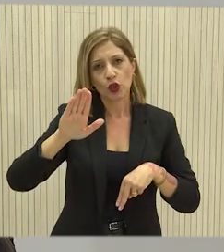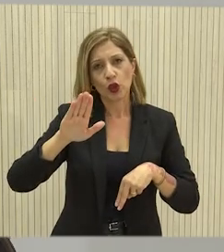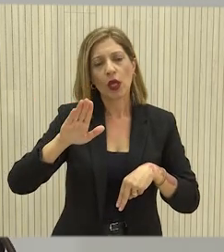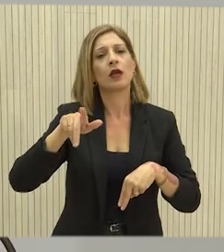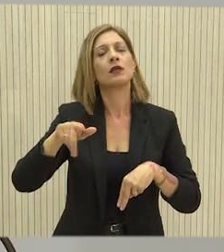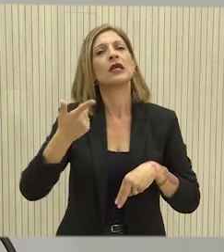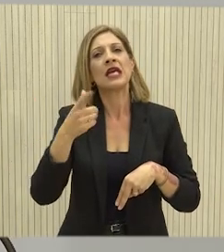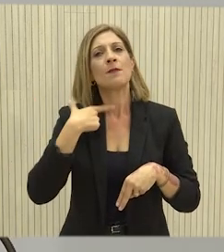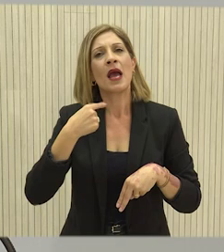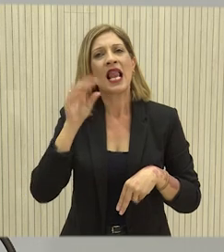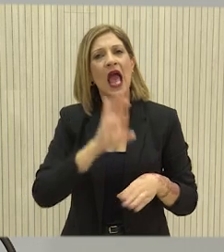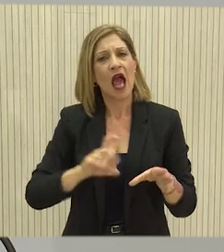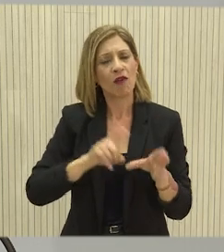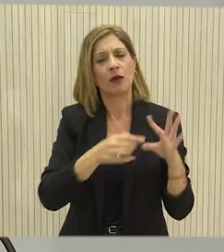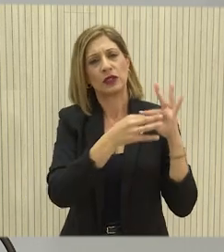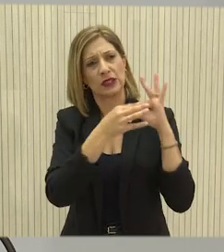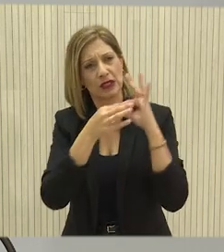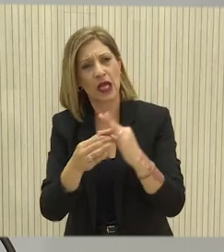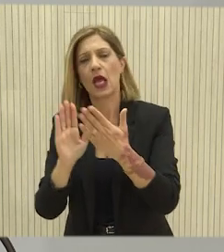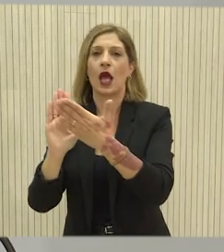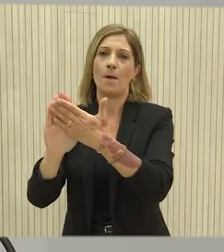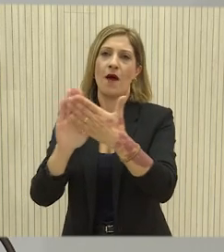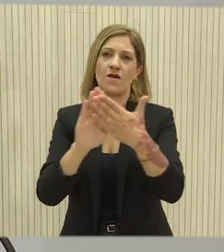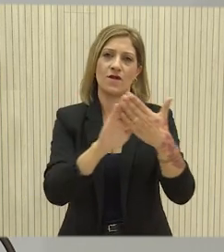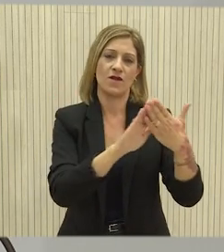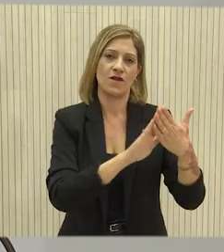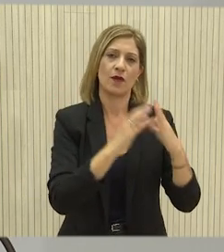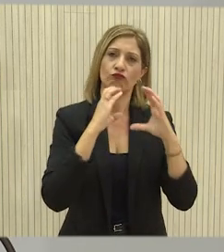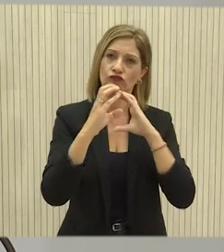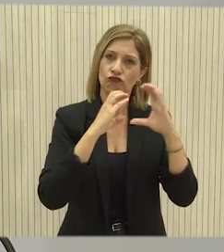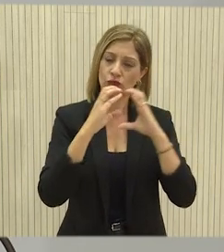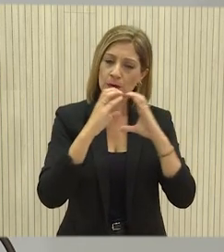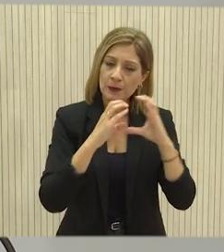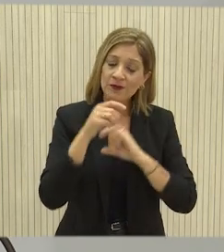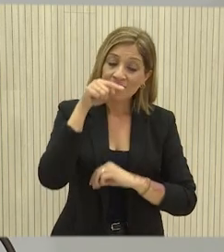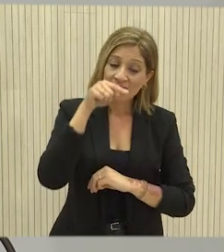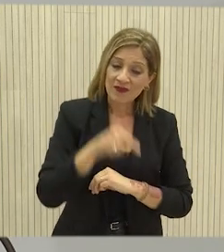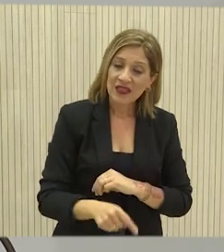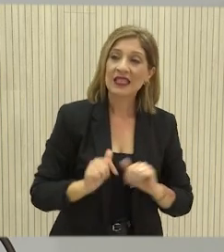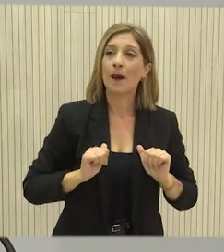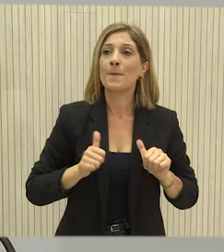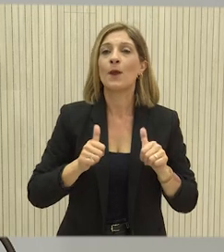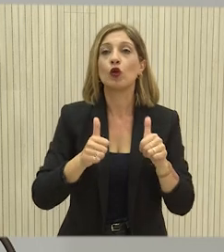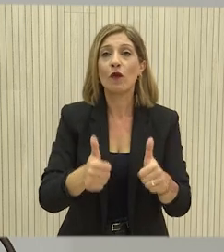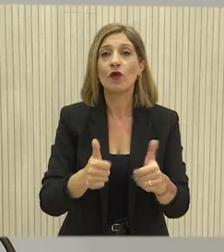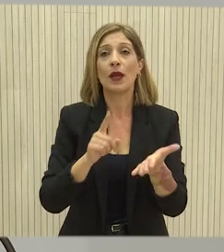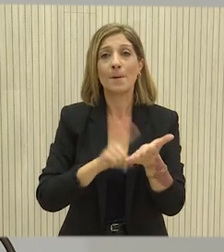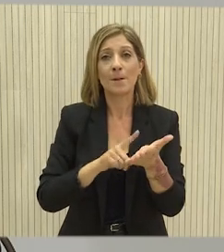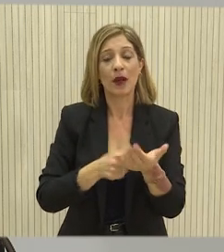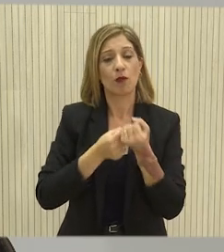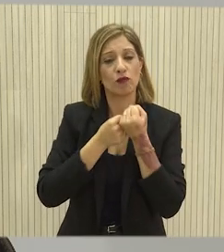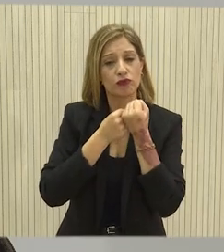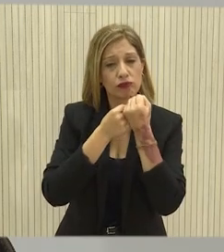κράτη της Ευρωπαϊκής Ένωσης είναι διαρκής. Αντιλαμβάνεστε ότι οι πρόνοιες, τα στοιχεία αυτής της πρωτοβουλίας πρέπει να τίθονται